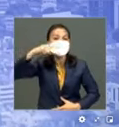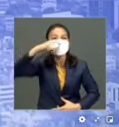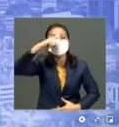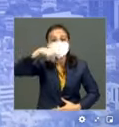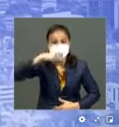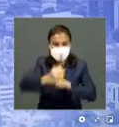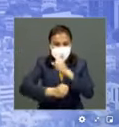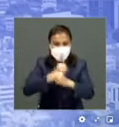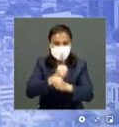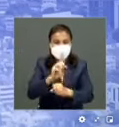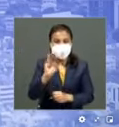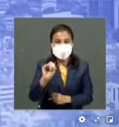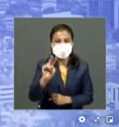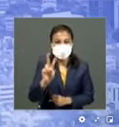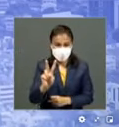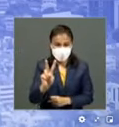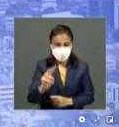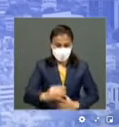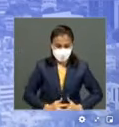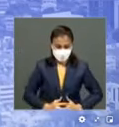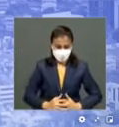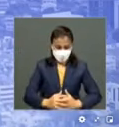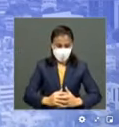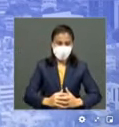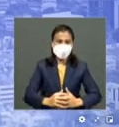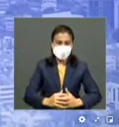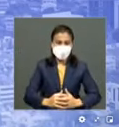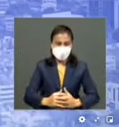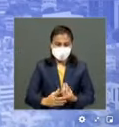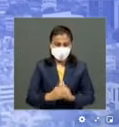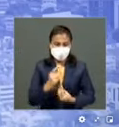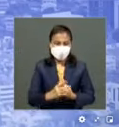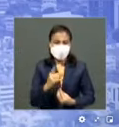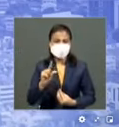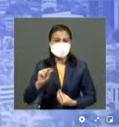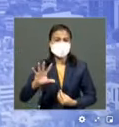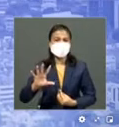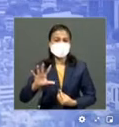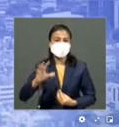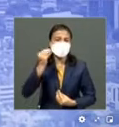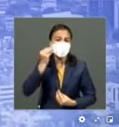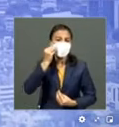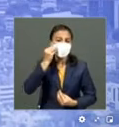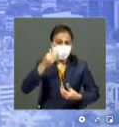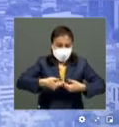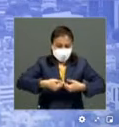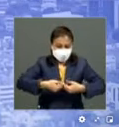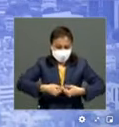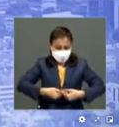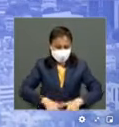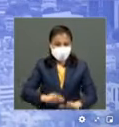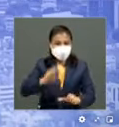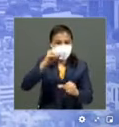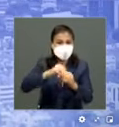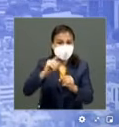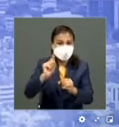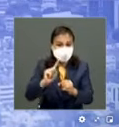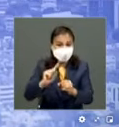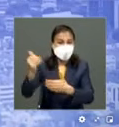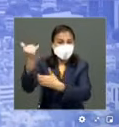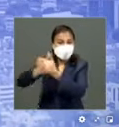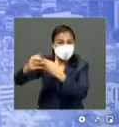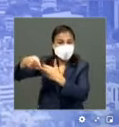อายุ42ปีตั้งครรภ์25สัปดาห์ด้วยนะคะซึ่งมีภูมิลำเนาก่อนหน้านี้เนี่ยอยู่ที่ปากีสถ